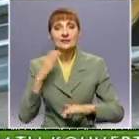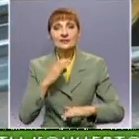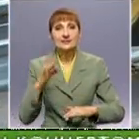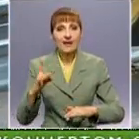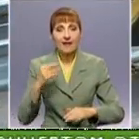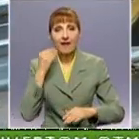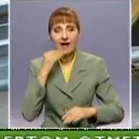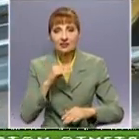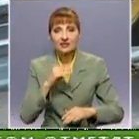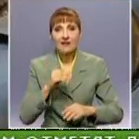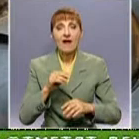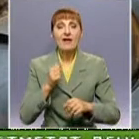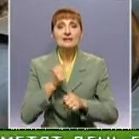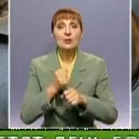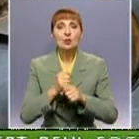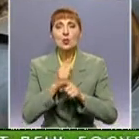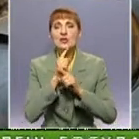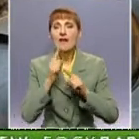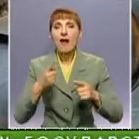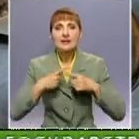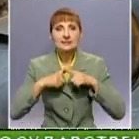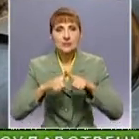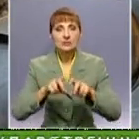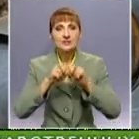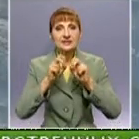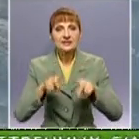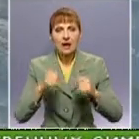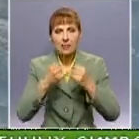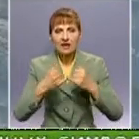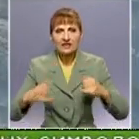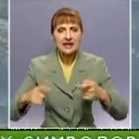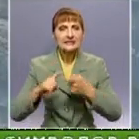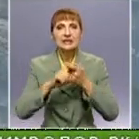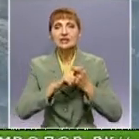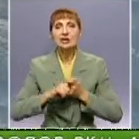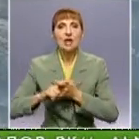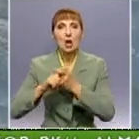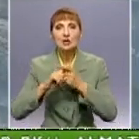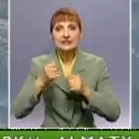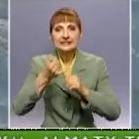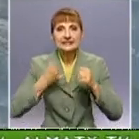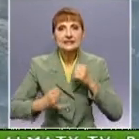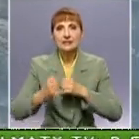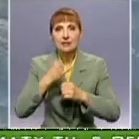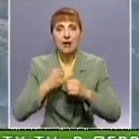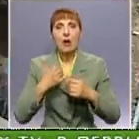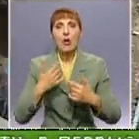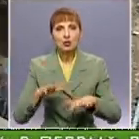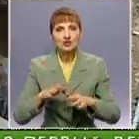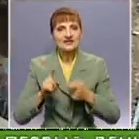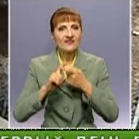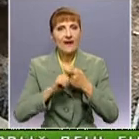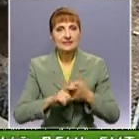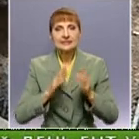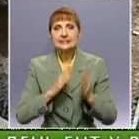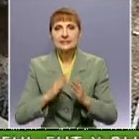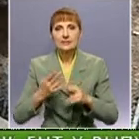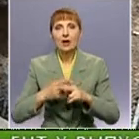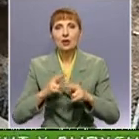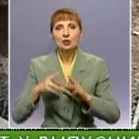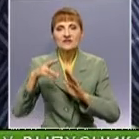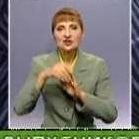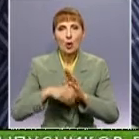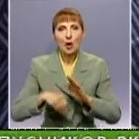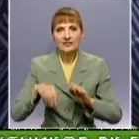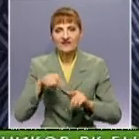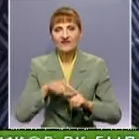качеством, изготовленным по уникальной технологии. Специальные провода, соединяющие стыки теплотрассы, напрямую связаны с системой, которая встроена в